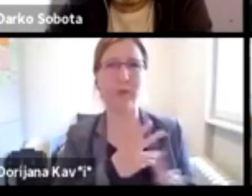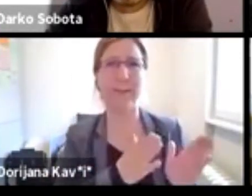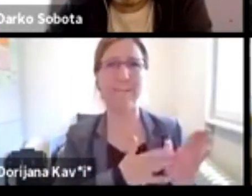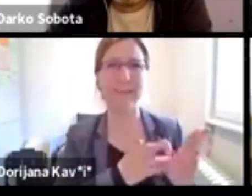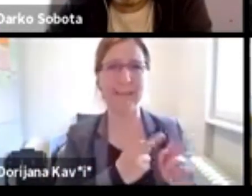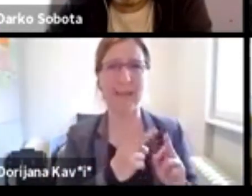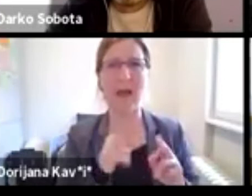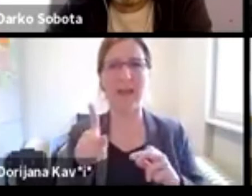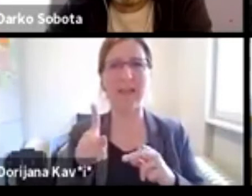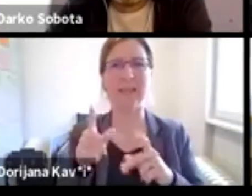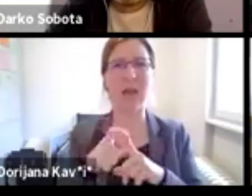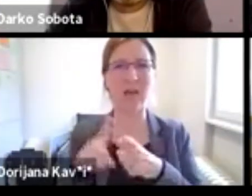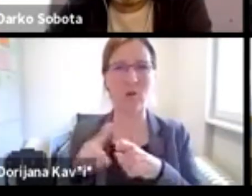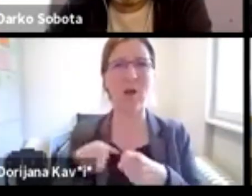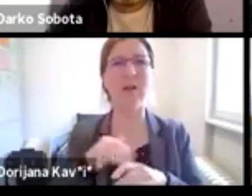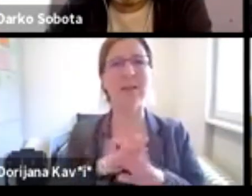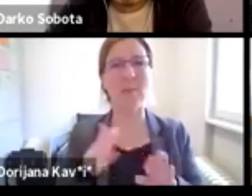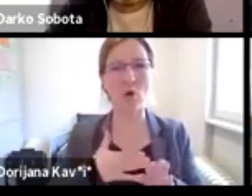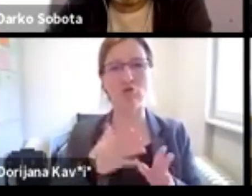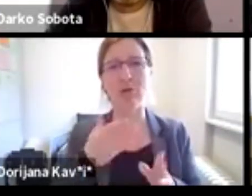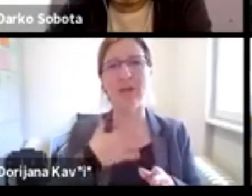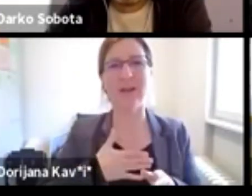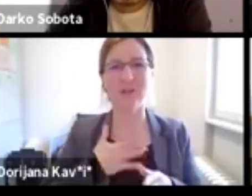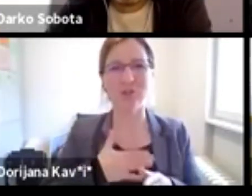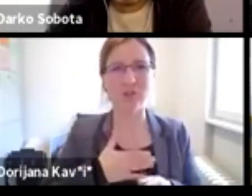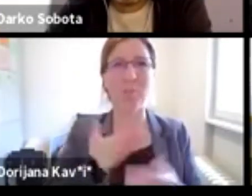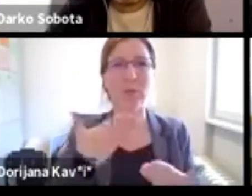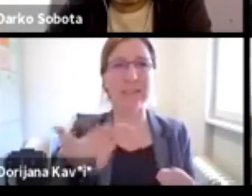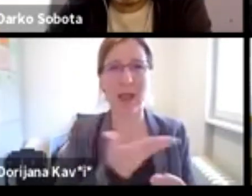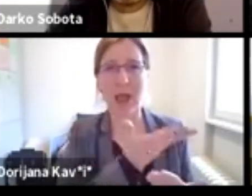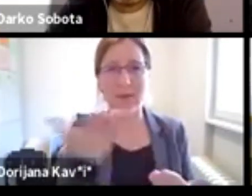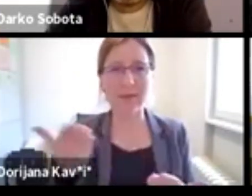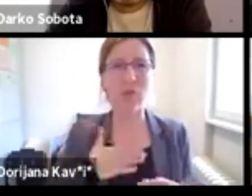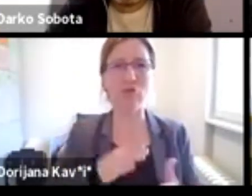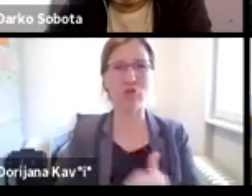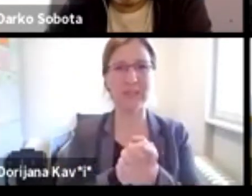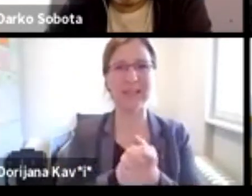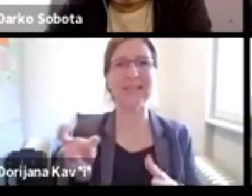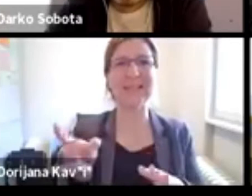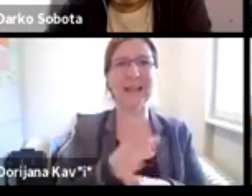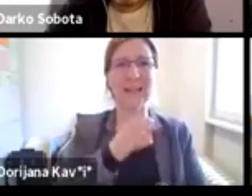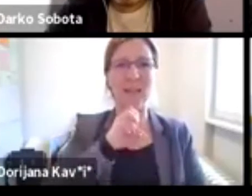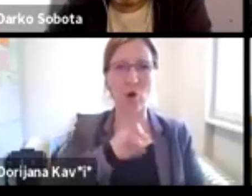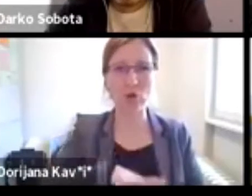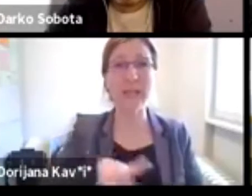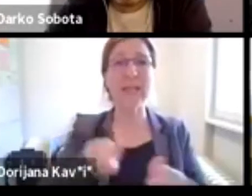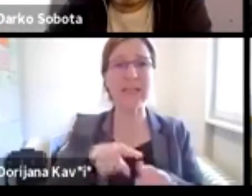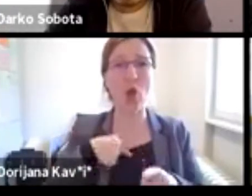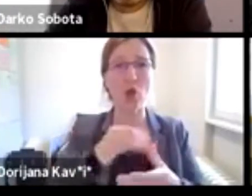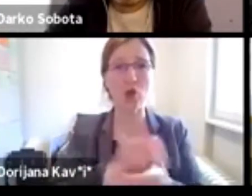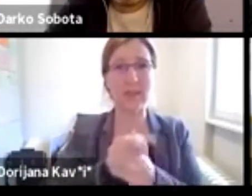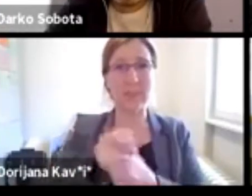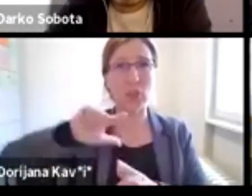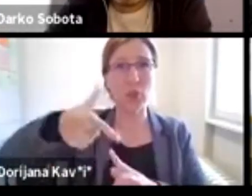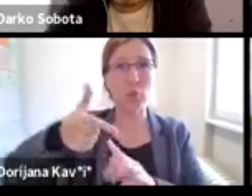sve prisutne, zaželjeti Uriku sretan rođendan i čestitati vam novoj COVID knjižici. Odlična je